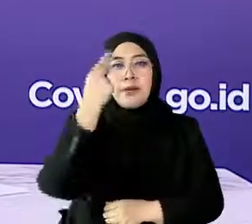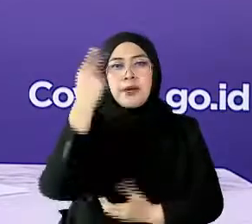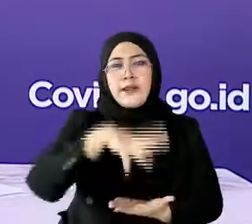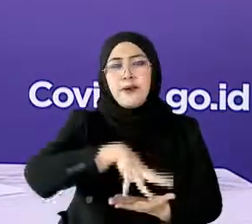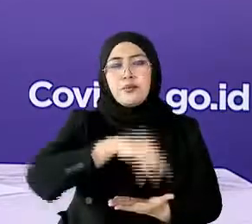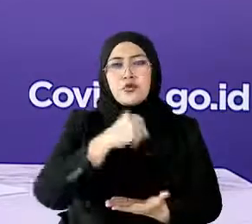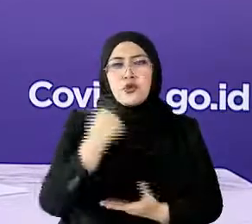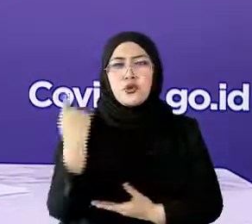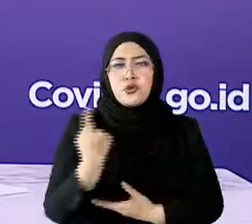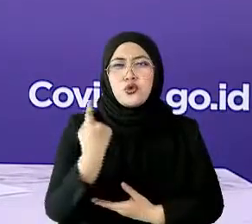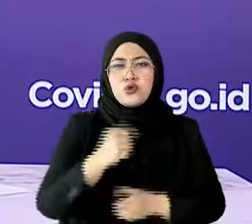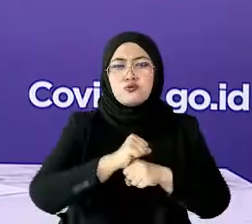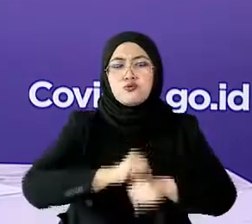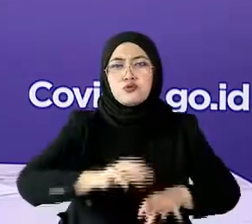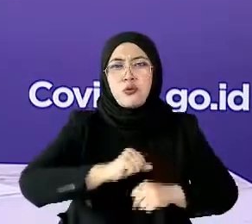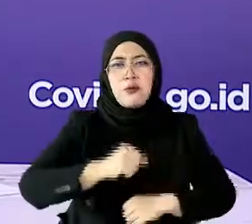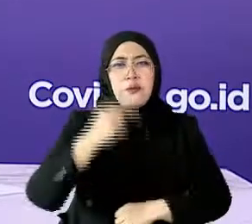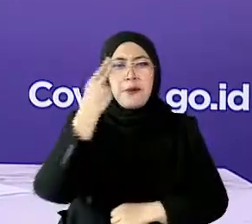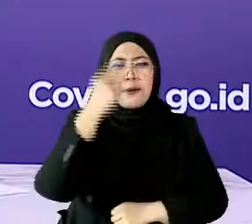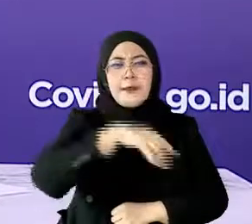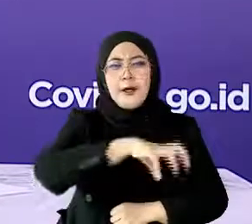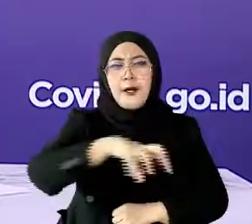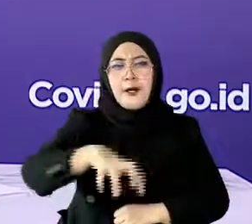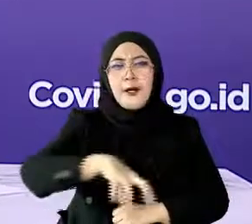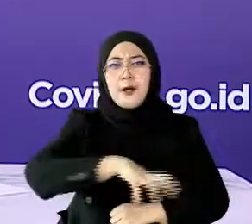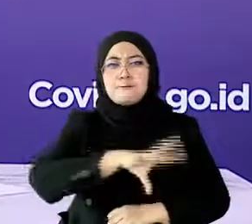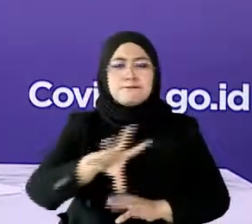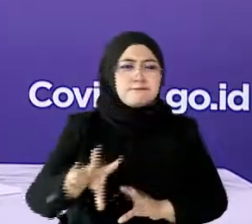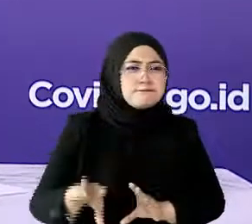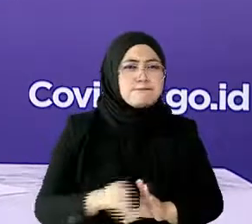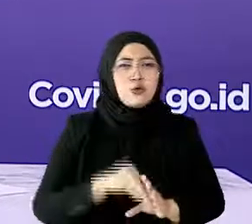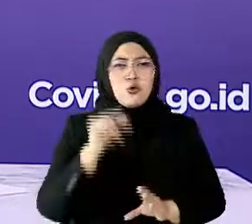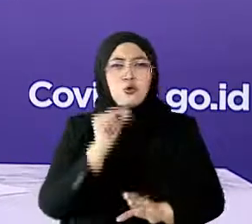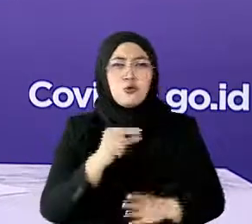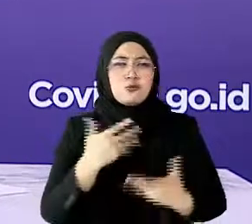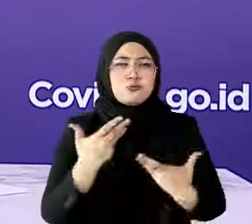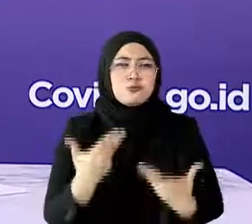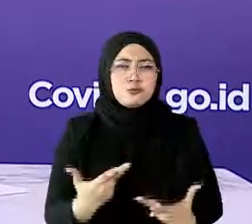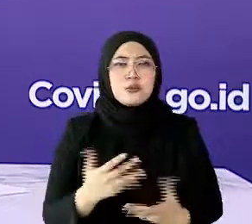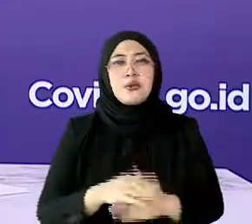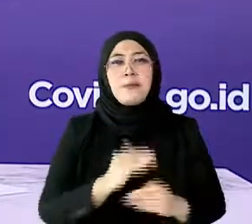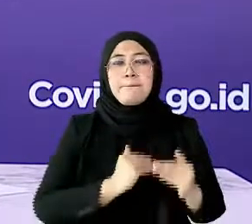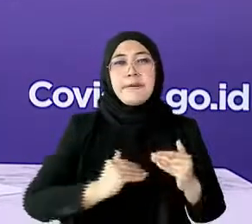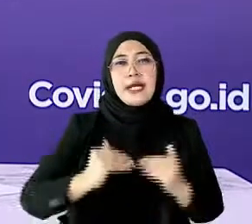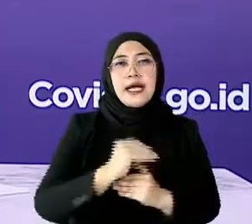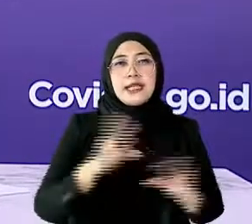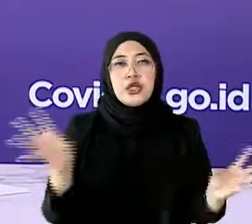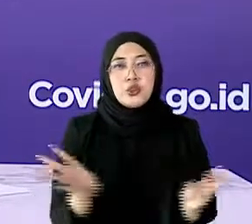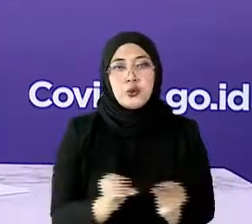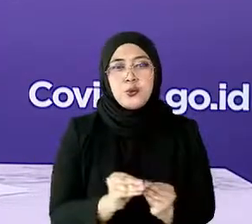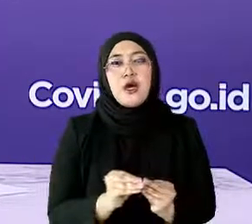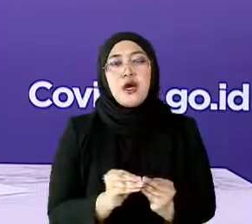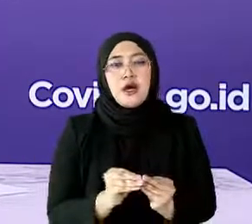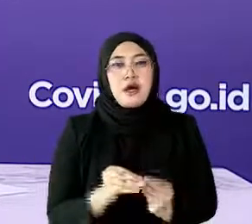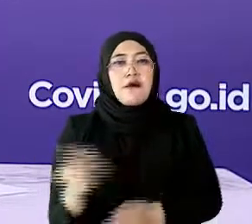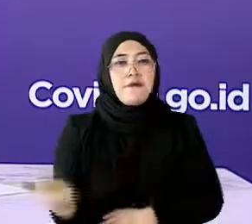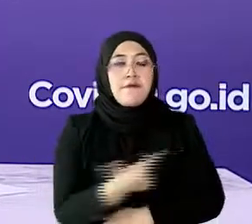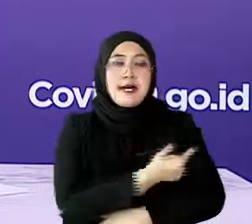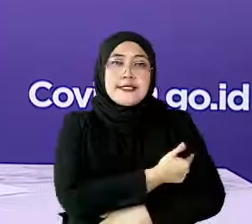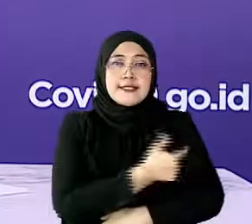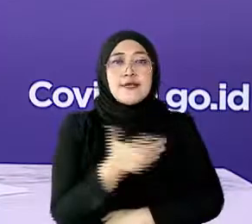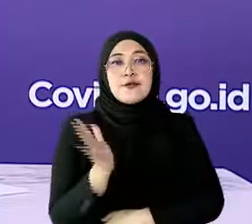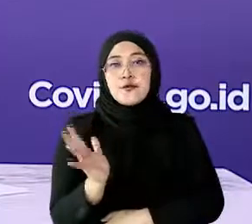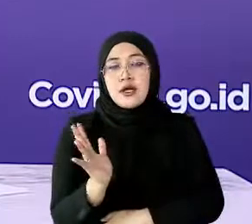terus mendorong pemerintah di daerah untuk dapat segera melakukan peningkatan jumlah masyarakat yang memperoleh